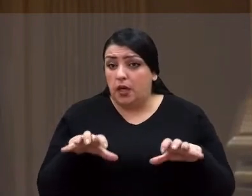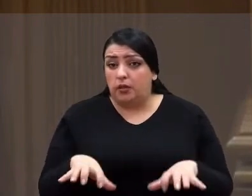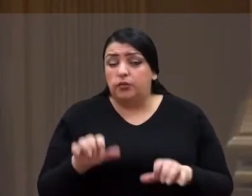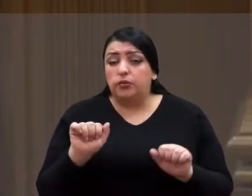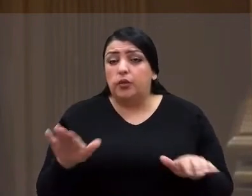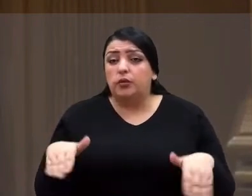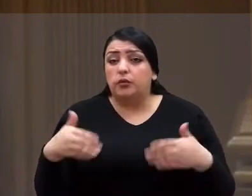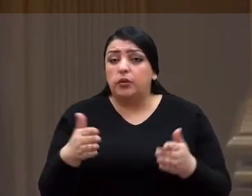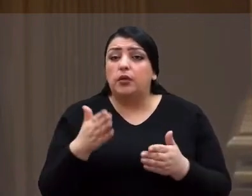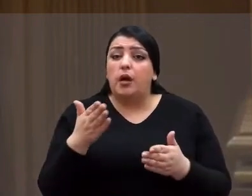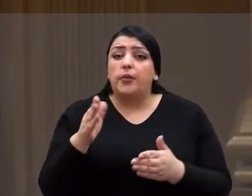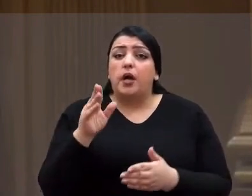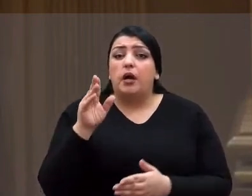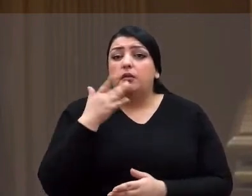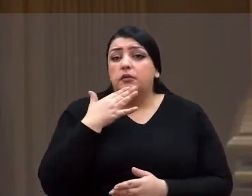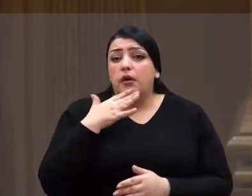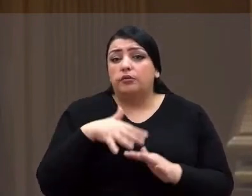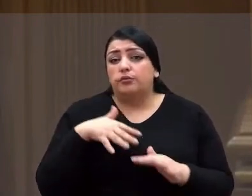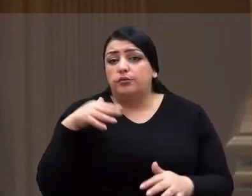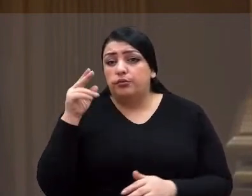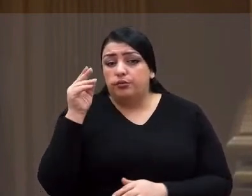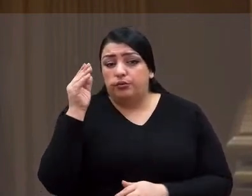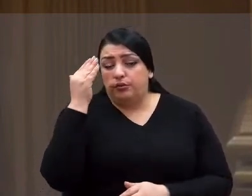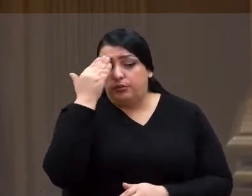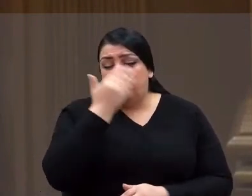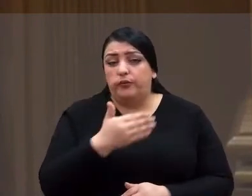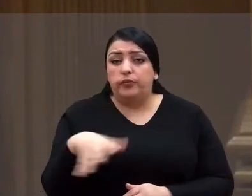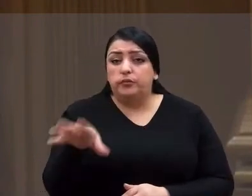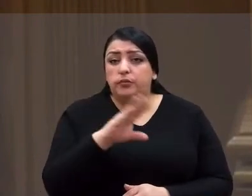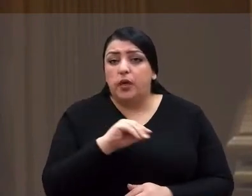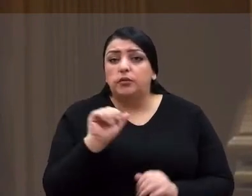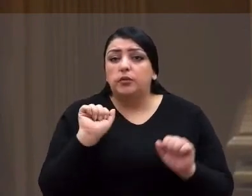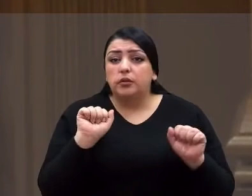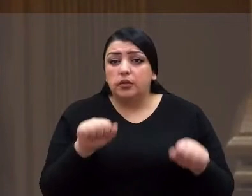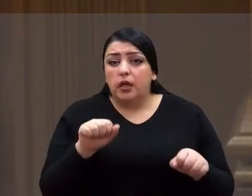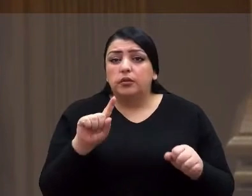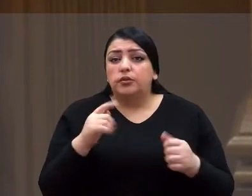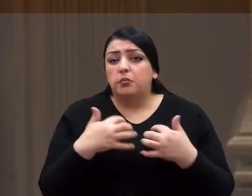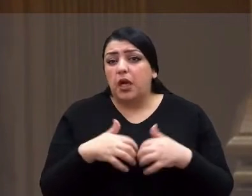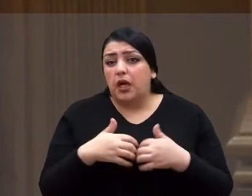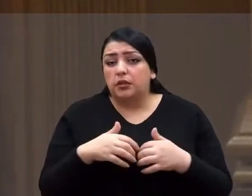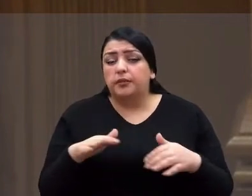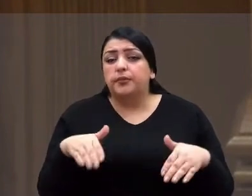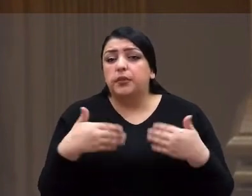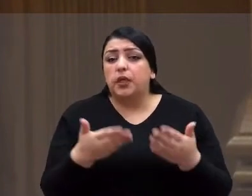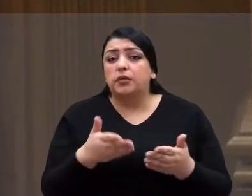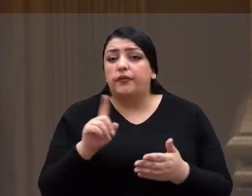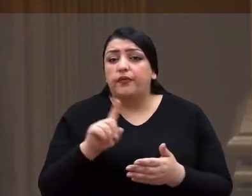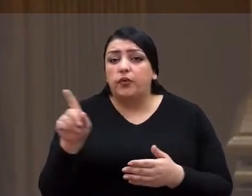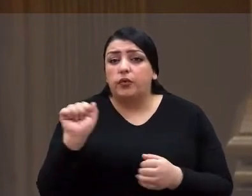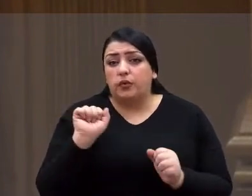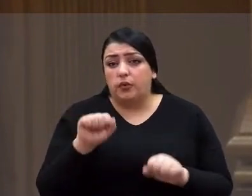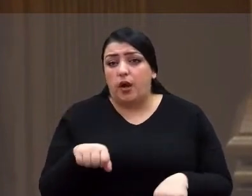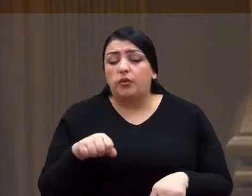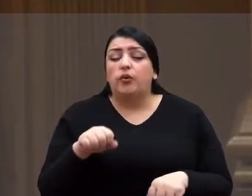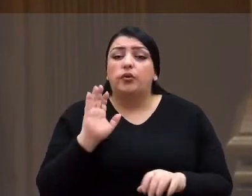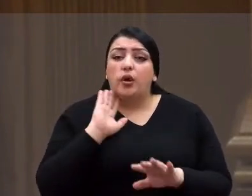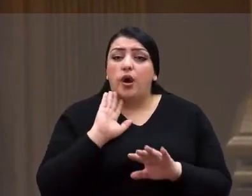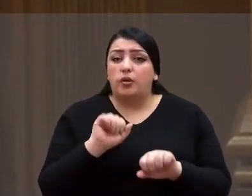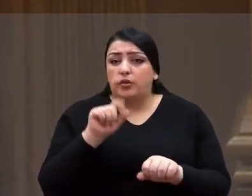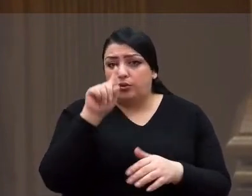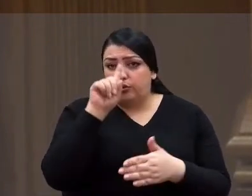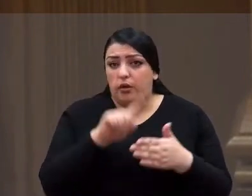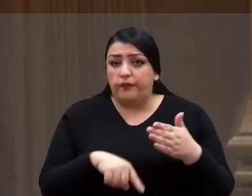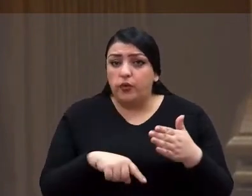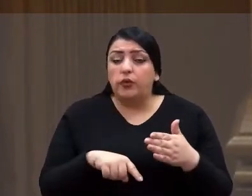կամ ազգային ժողովի կոլեգաները պատրաստ են ներկայացնել գնահատման մեխանիզմներ, որոնք իրենց կողմից կերաշխավորվեն որպես միանշանակ